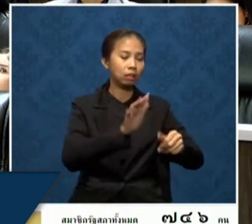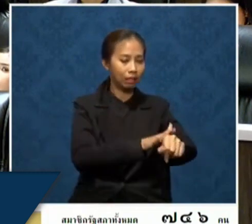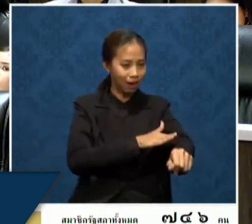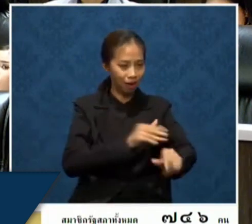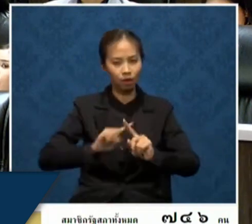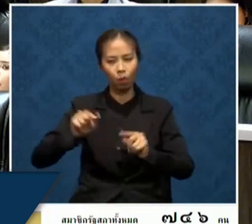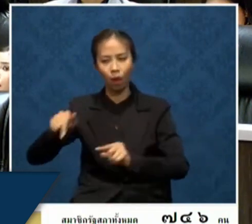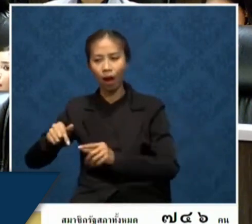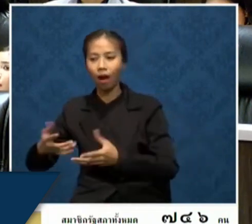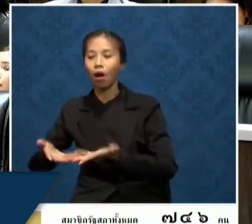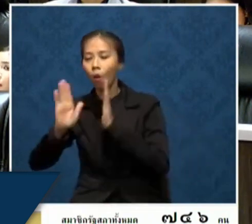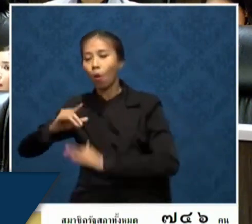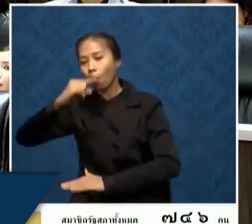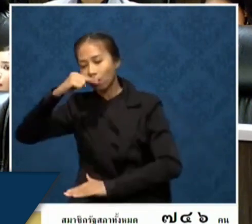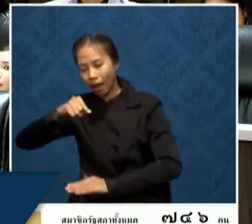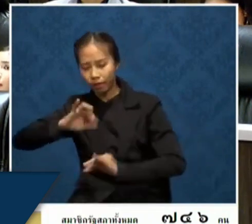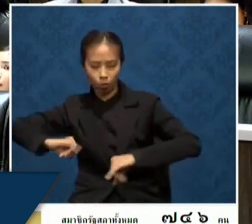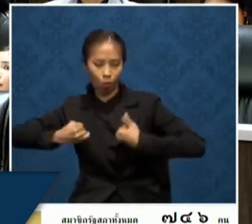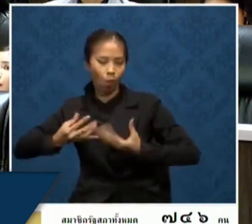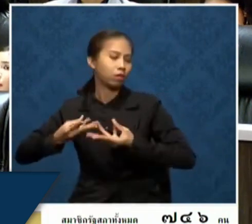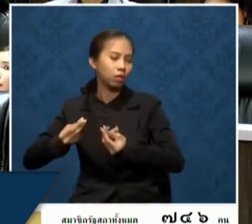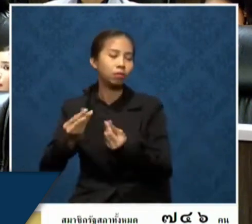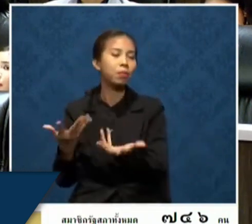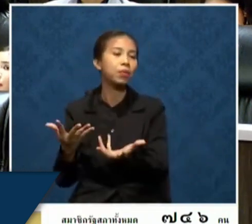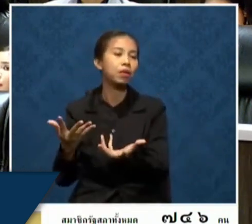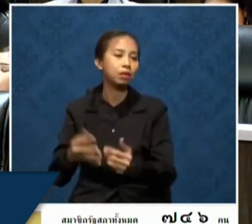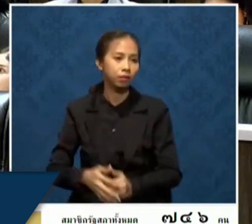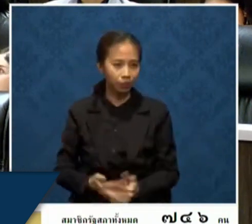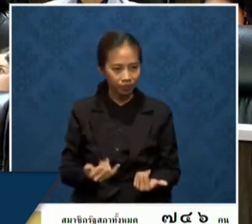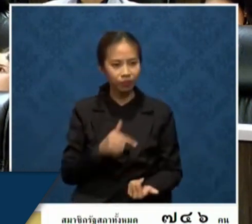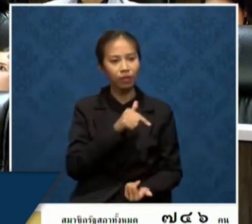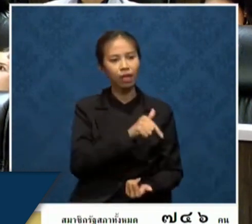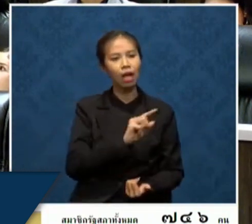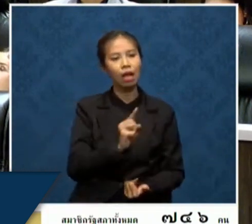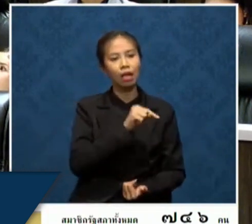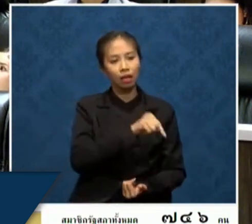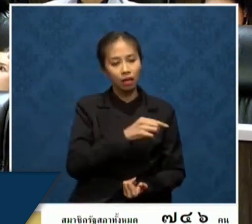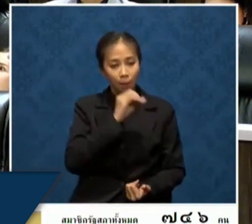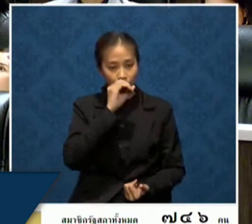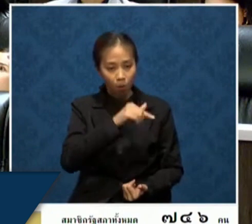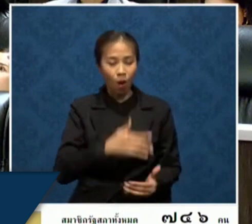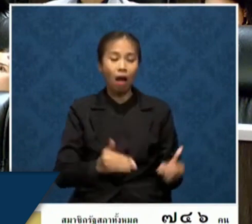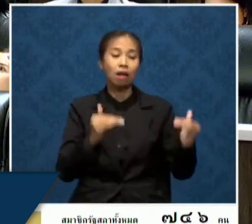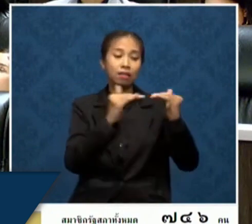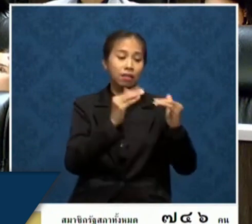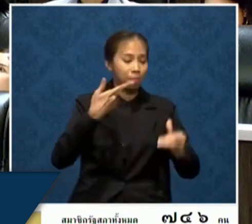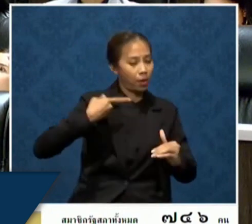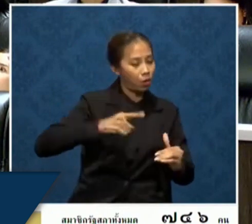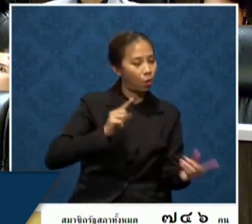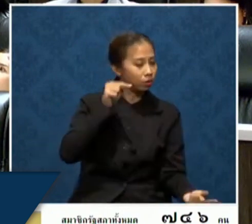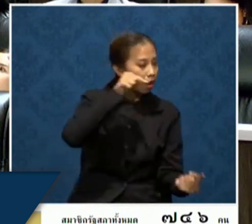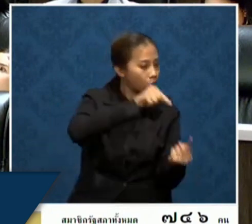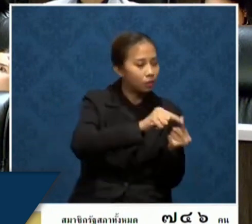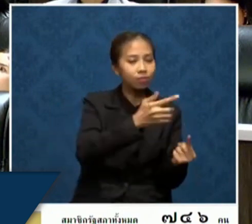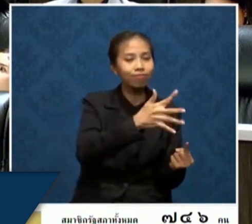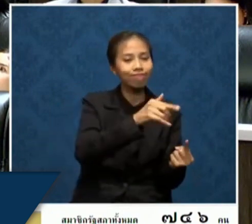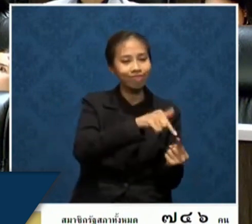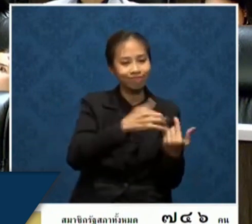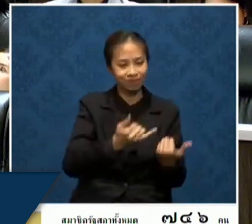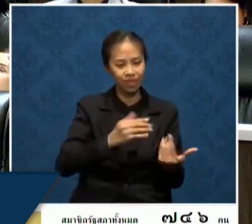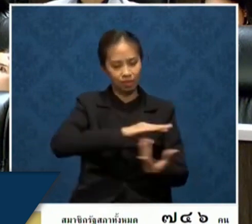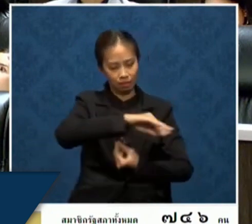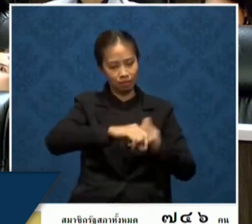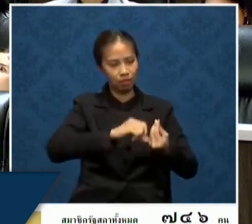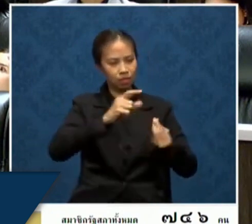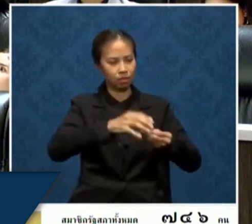นมากยังเข้าไม่ถึงที่ดินแต่ดูสิครับนอกจากนักลงทุนยังไม่สะดวกในการเข้าถึงสิทธิประโยชน์ได้จริงเป้าหมายที่อยากให้เศรษฐกิจเติบโต